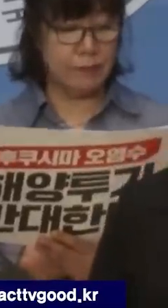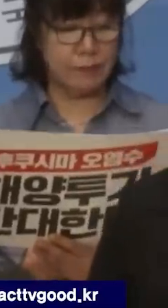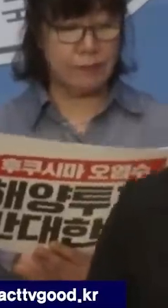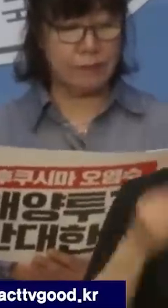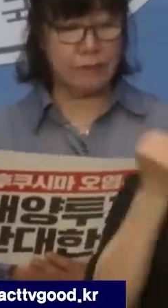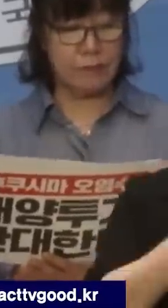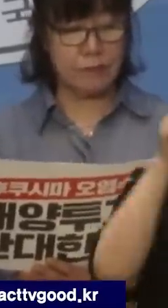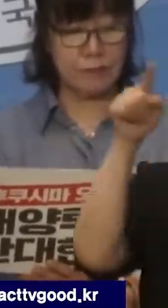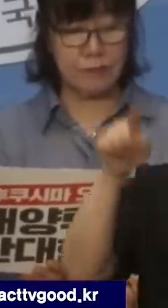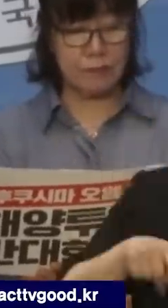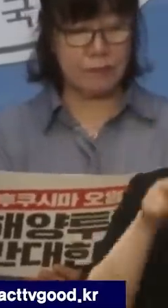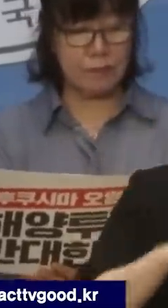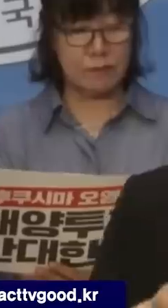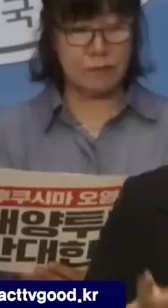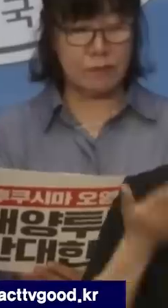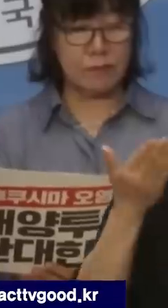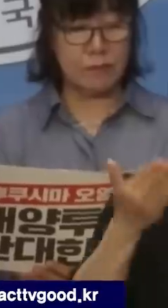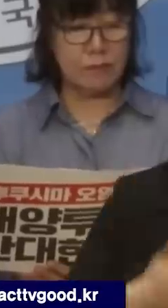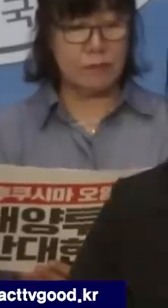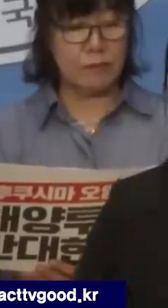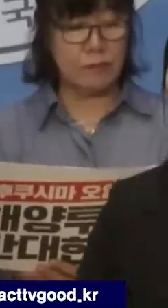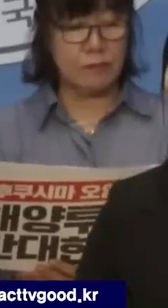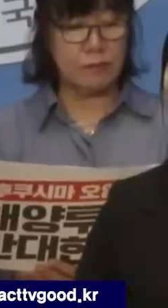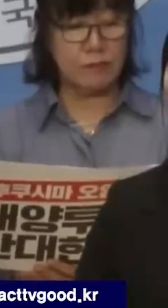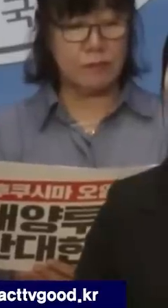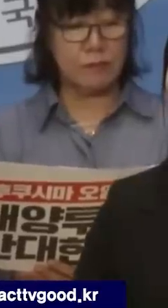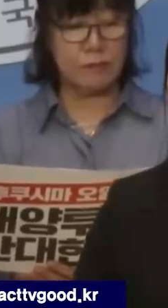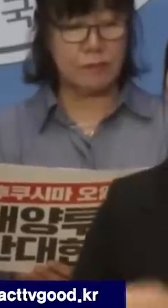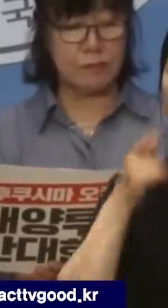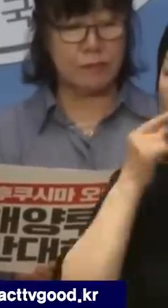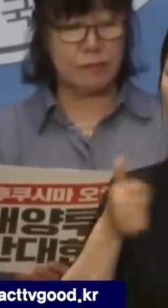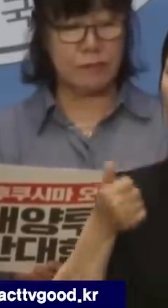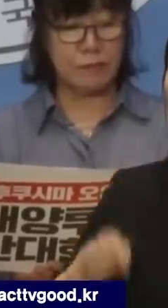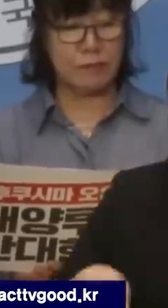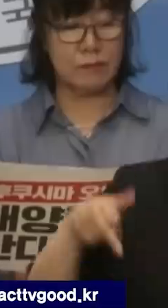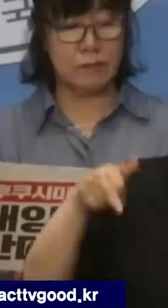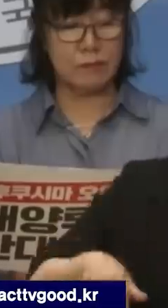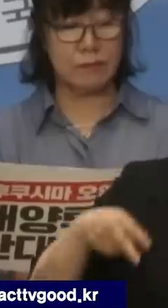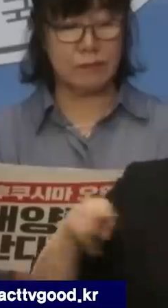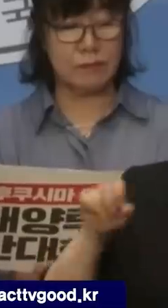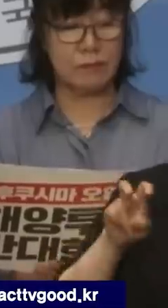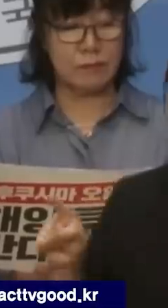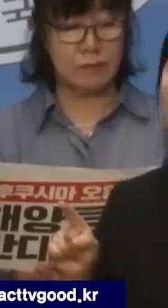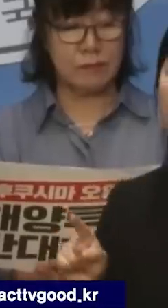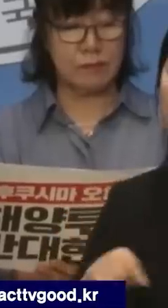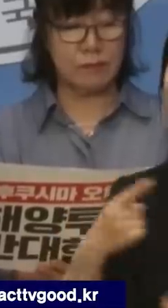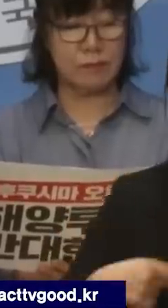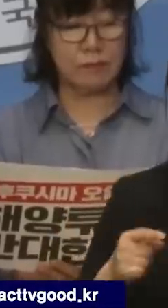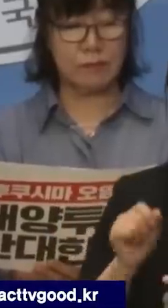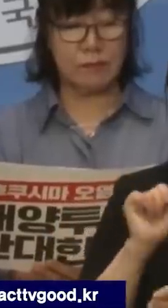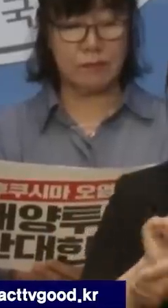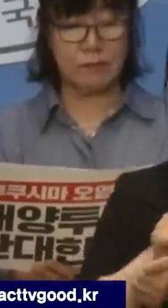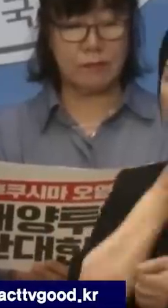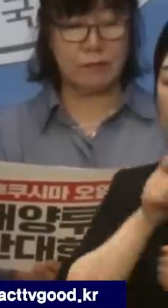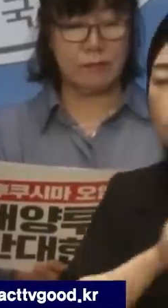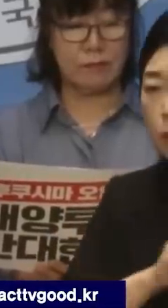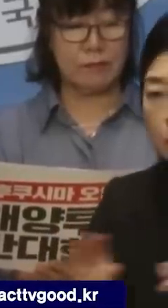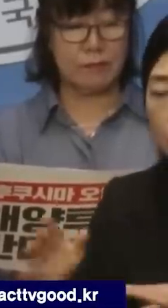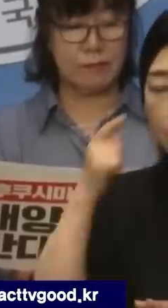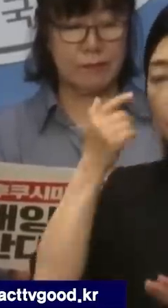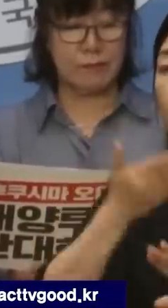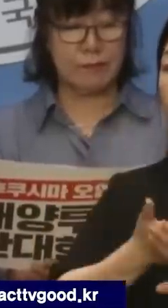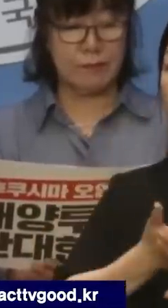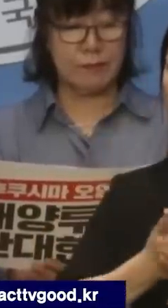예, 성명서 발표하겠습니다. 예, 후쿠시마 핵발전소의 방사능 오염수 해양 투기를